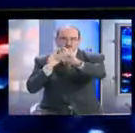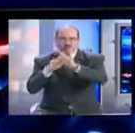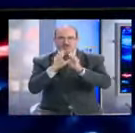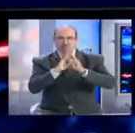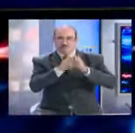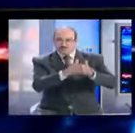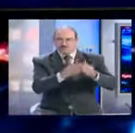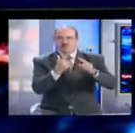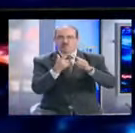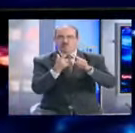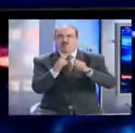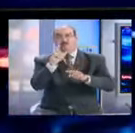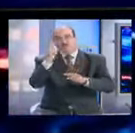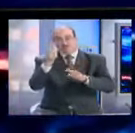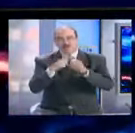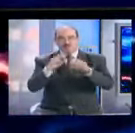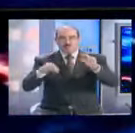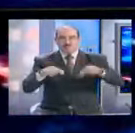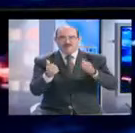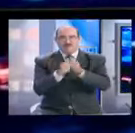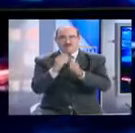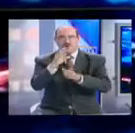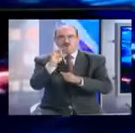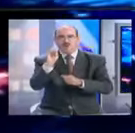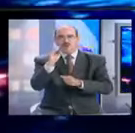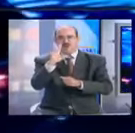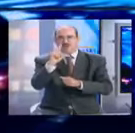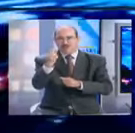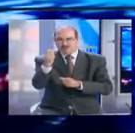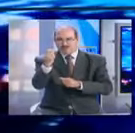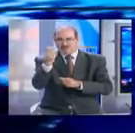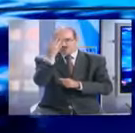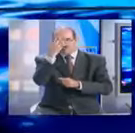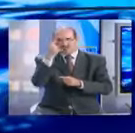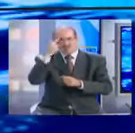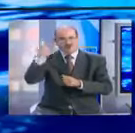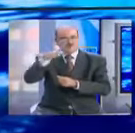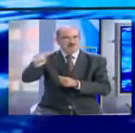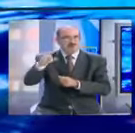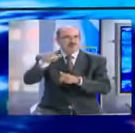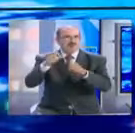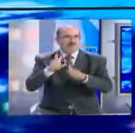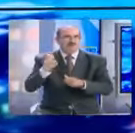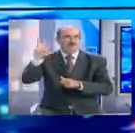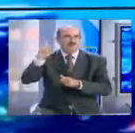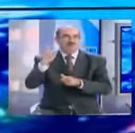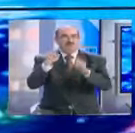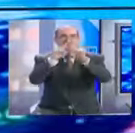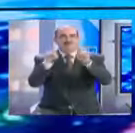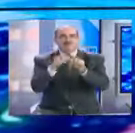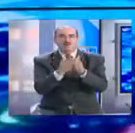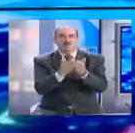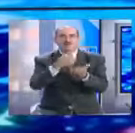البحرية، وآخر مع جمهورية أنغولا يتعلق بإلغاء التأشيرة للمواطنين الحاملين